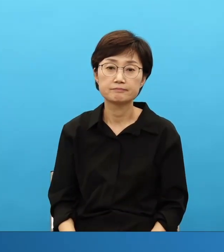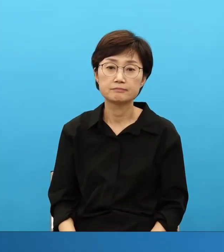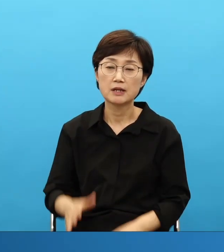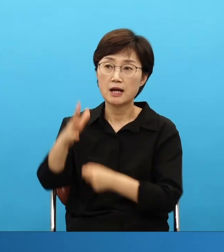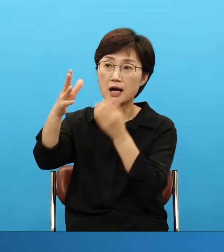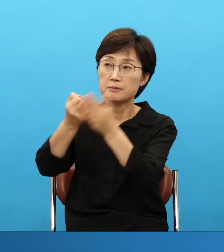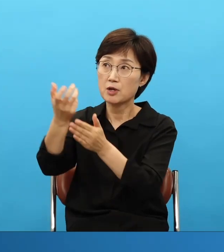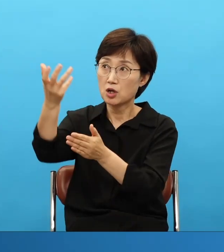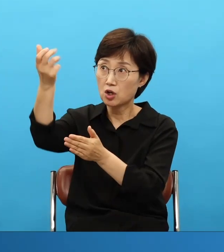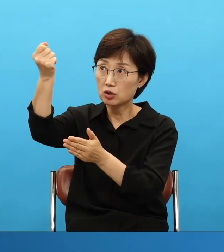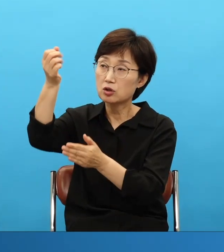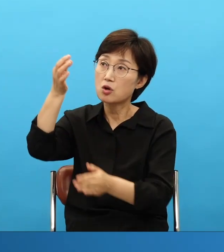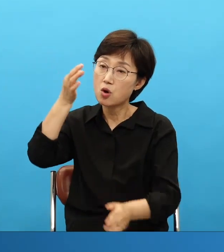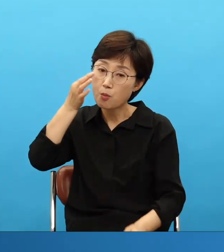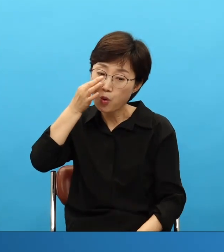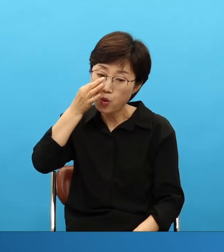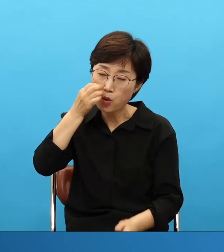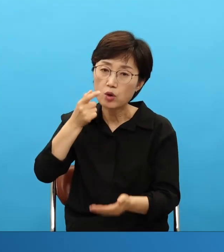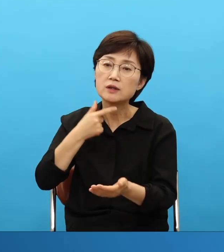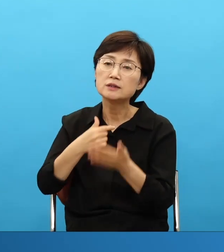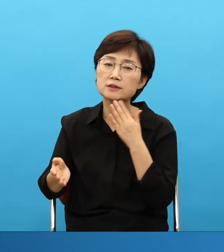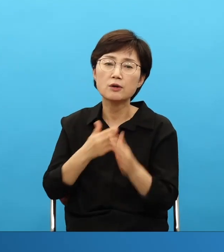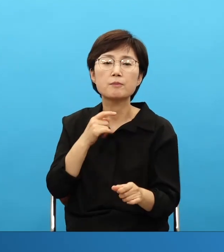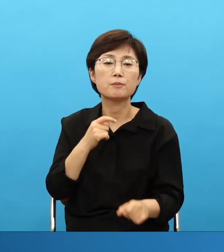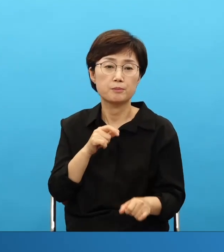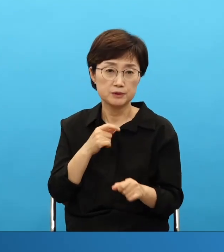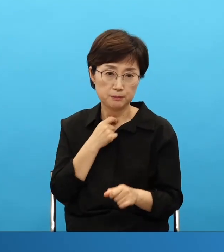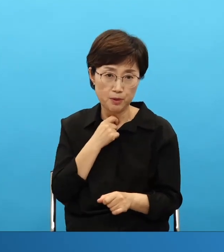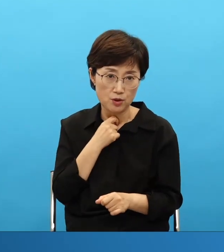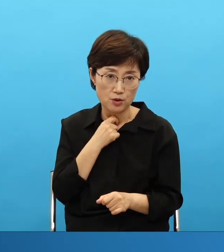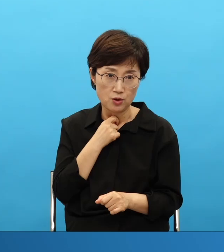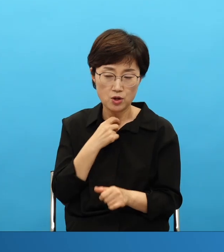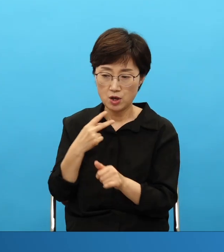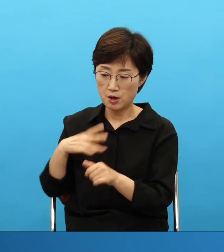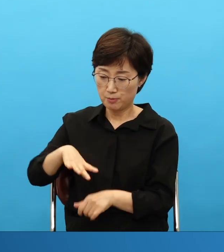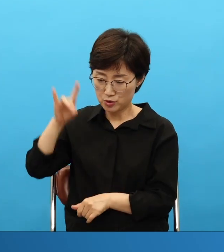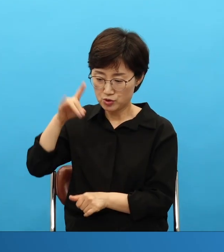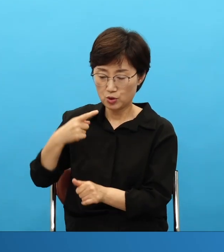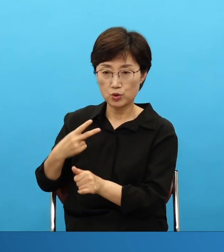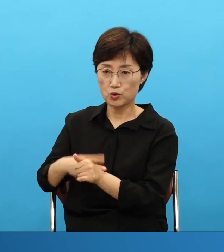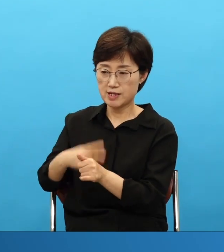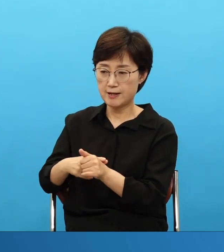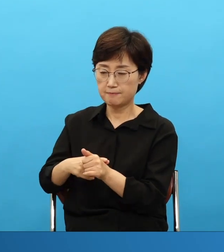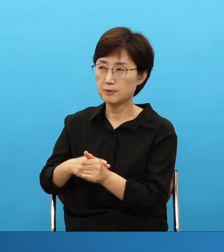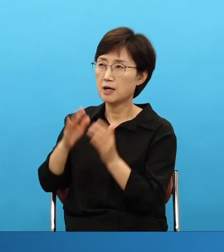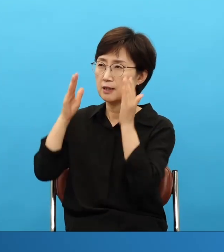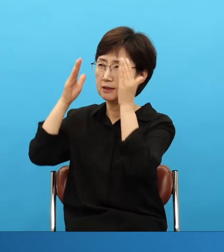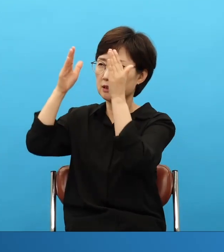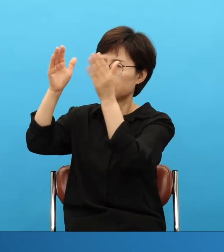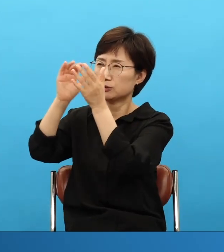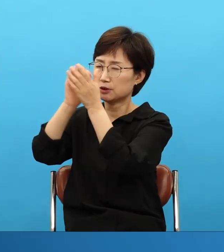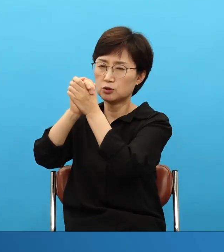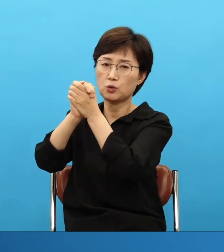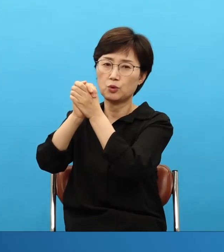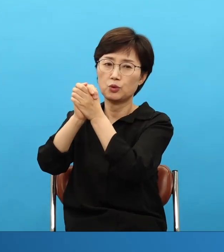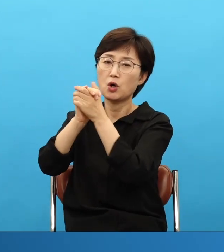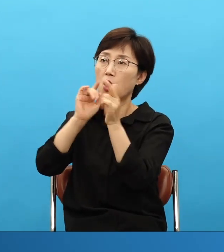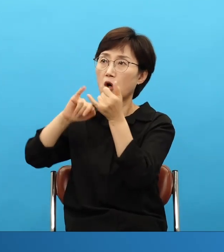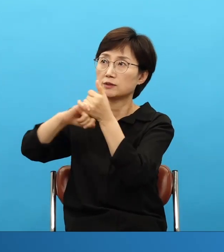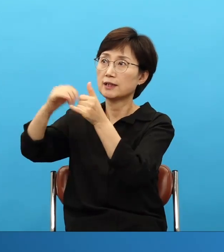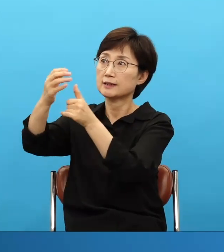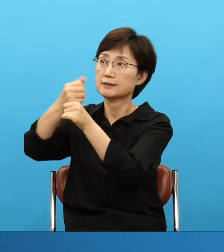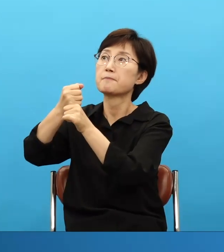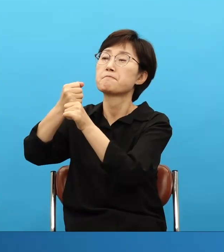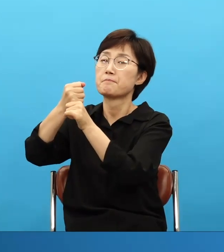것을 보여주고 체험시키기 위해 사들이 님께 집중합니다 언약의 메시지를 잡고